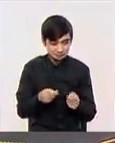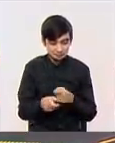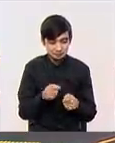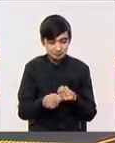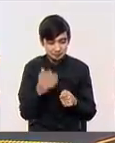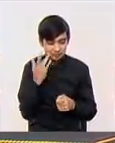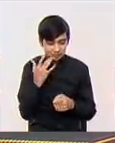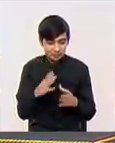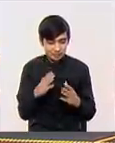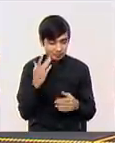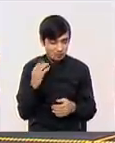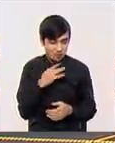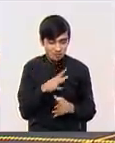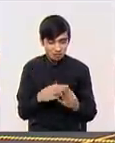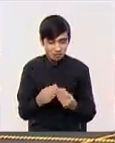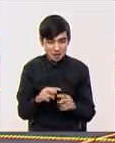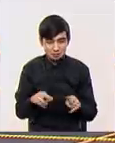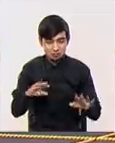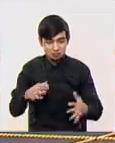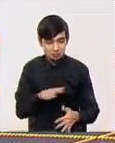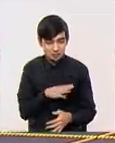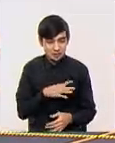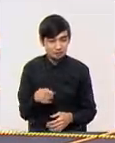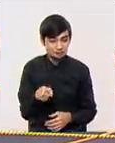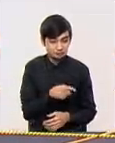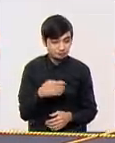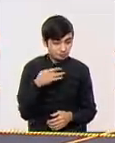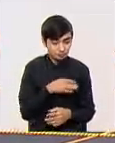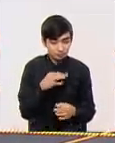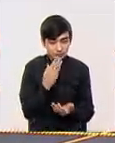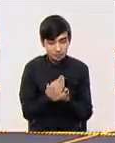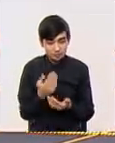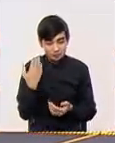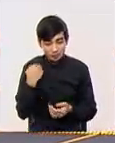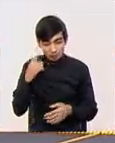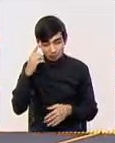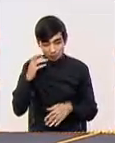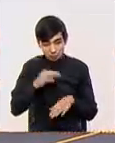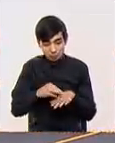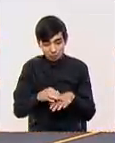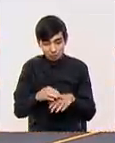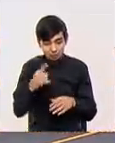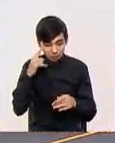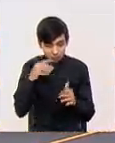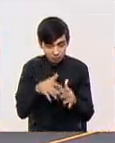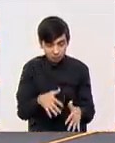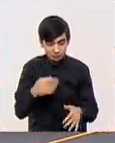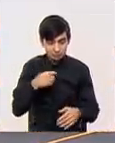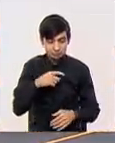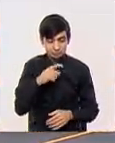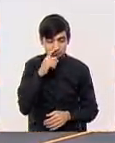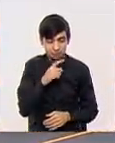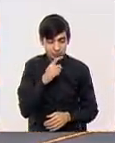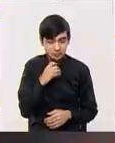болып жатқан жағдай. Ең сорақысы, олардың еш қайсысы өздерінің әлі қашан ауруға айналғанын түсінбейді, түсінгісі де